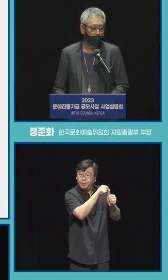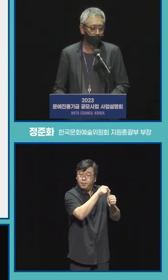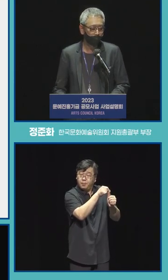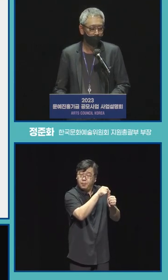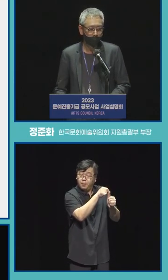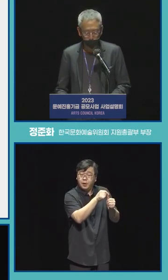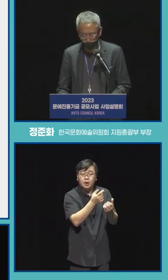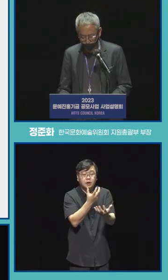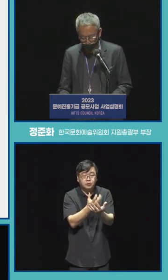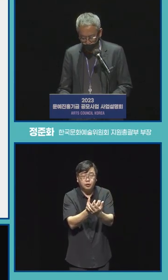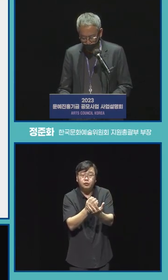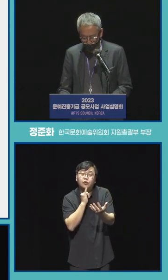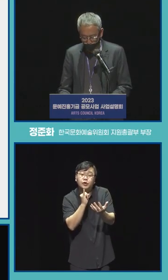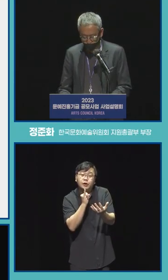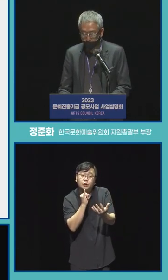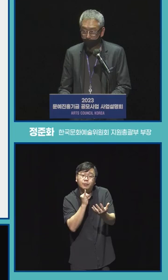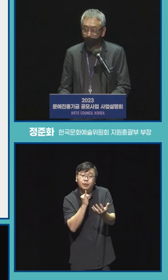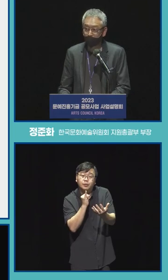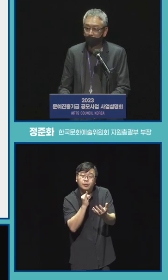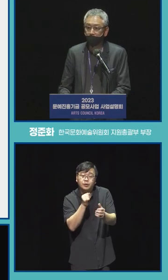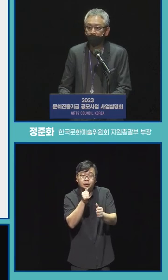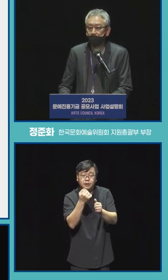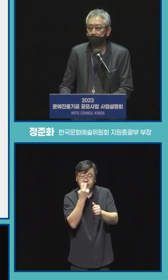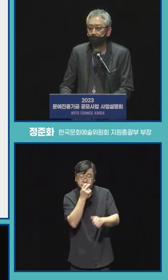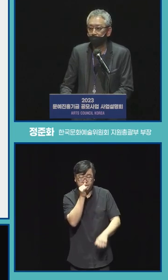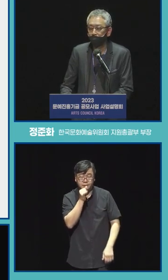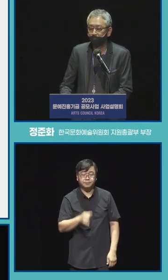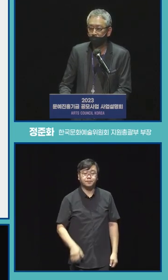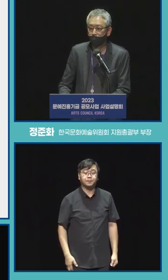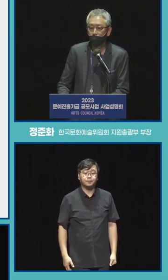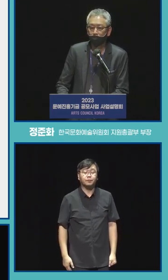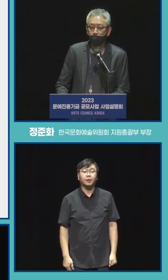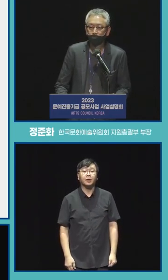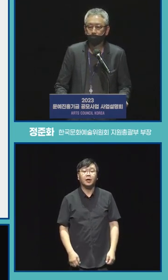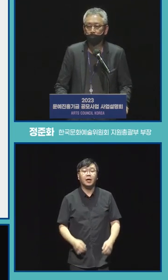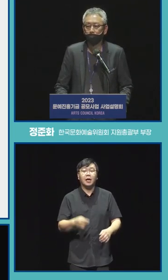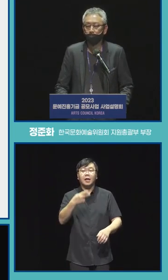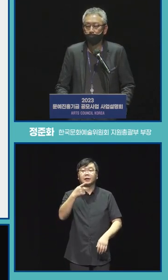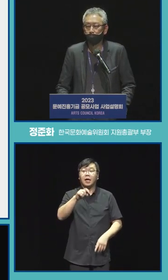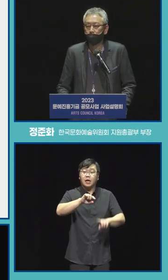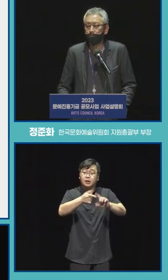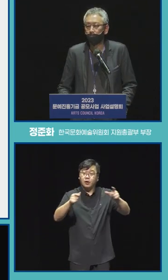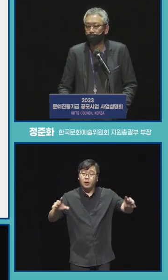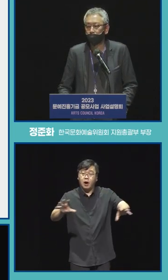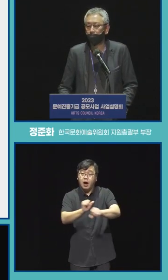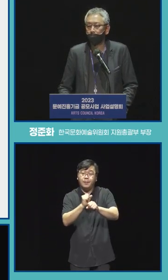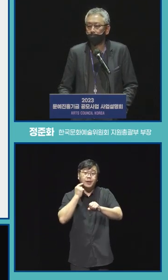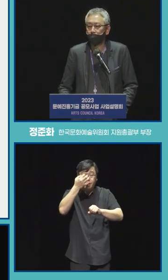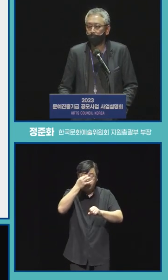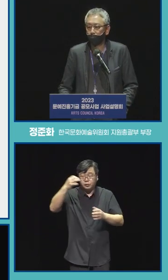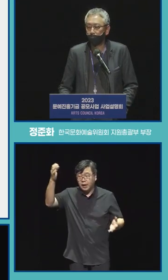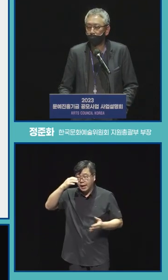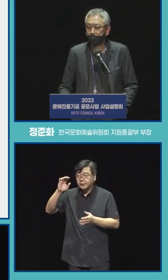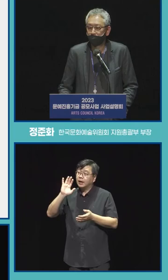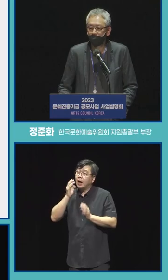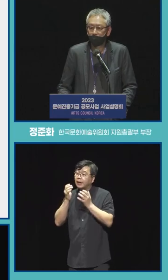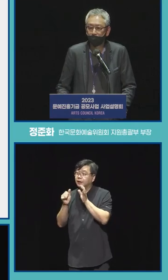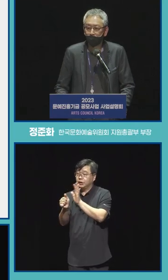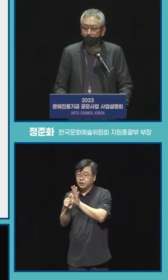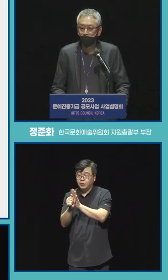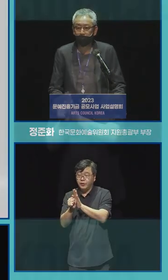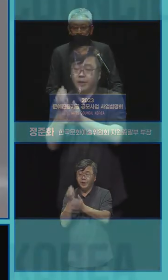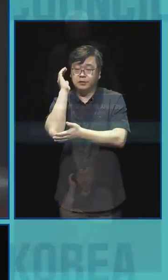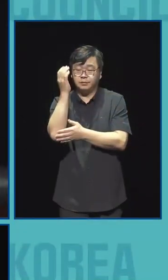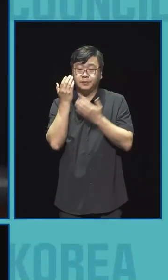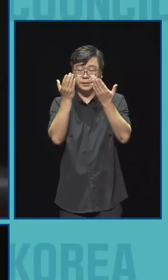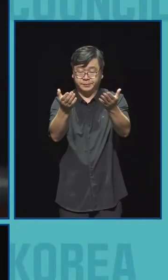동일하게 서류심의랑 인터뷰심의로 이루어지게 됩니다. 예, 이상으로 다운 예술과 어린이 청소년을 위한 예술 지원에 대한 소개를 마치겠습니다.